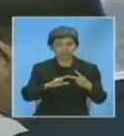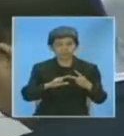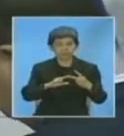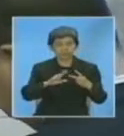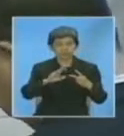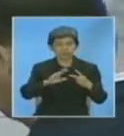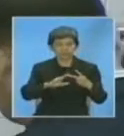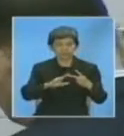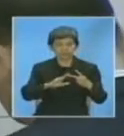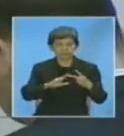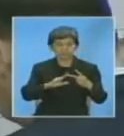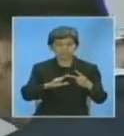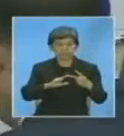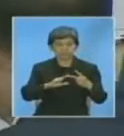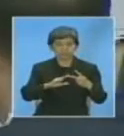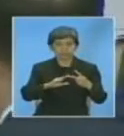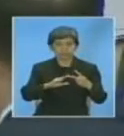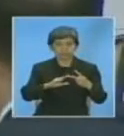สุรชัย